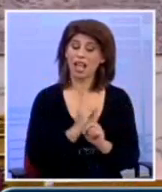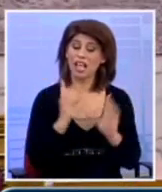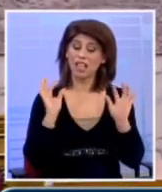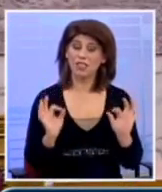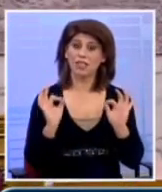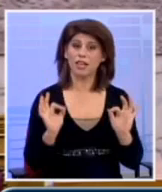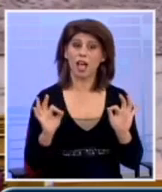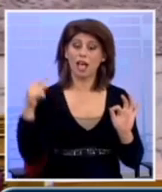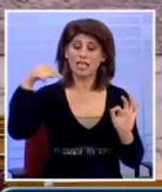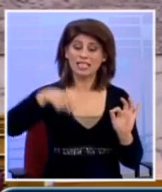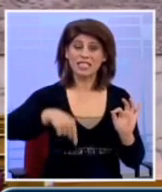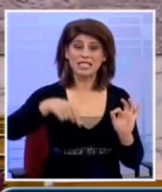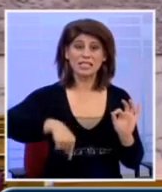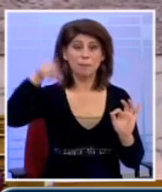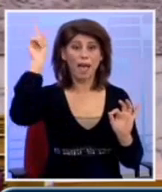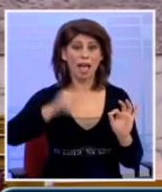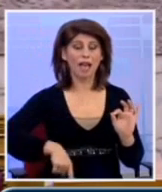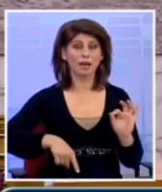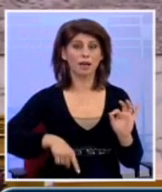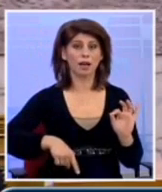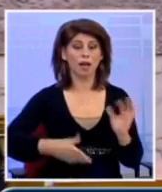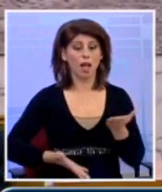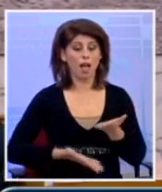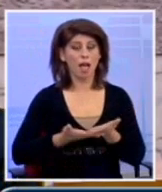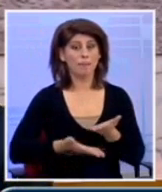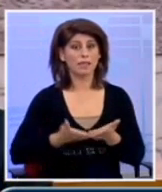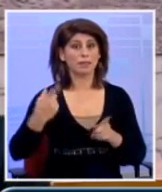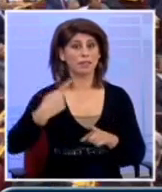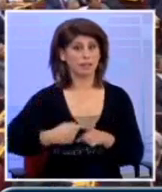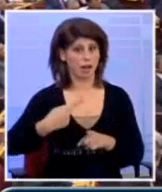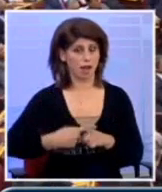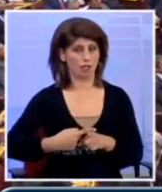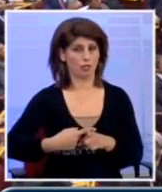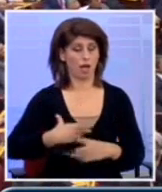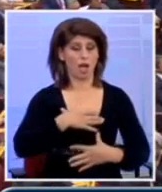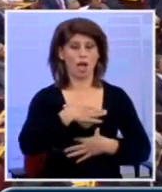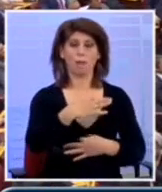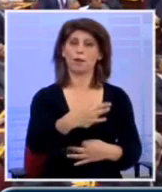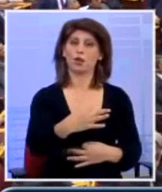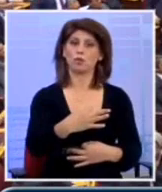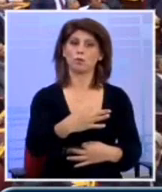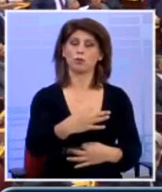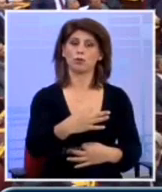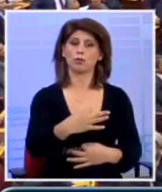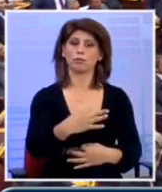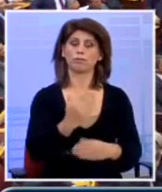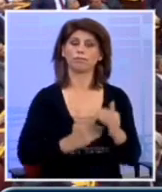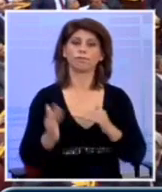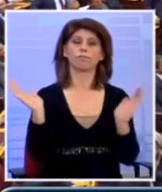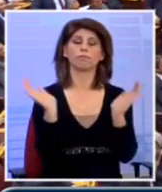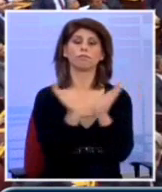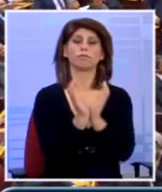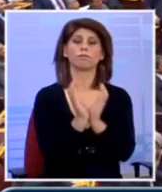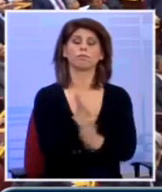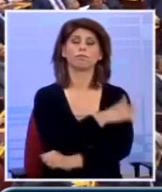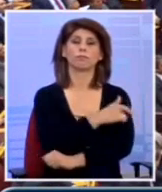Ιδίως μάλιστα που σήμερα επισκέπτεται τη χώρα μας ο εκπρόσωπος του ΙΠΑ του αρμοστήτου ΟΗΕ για